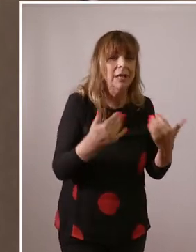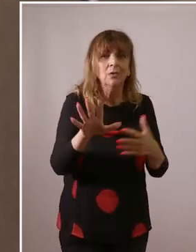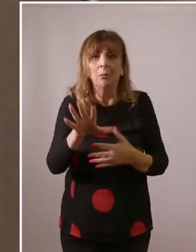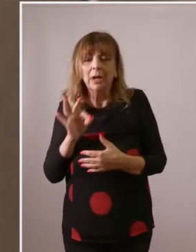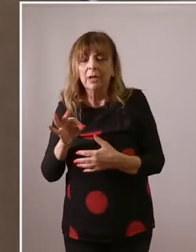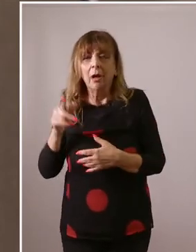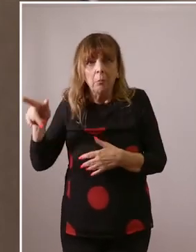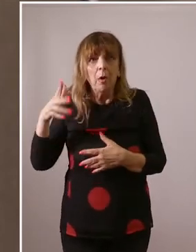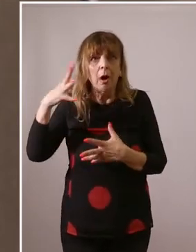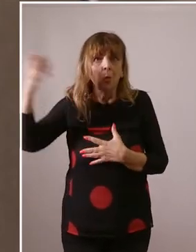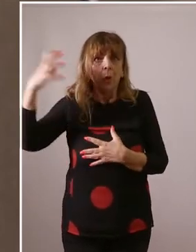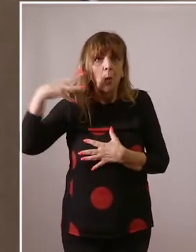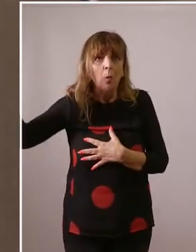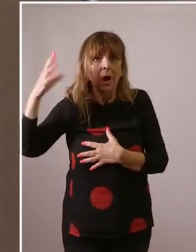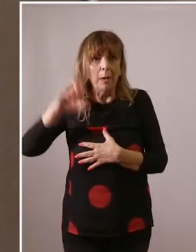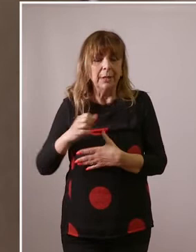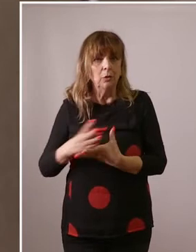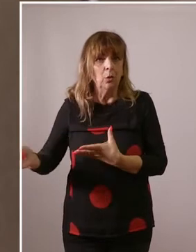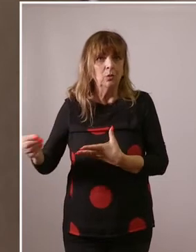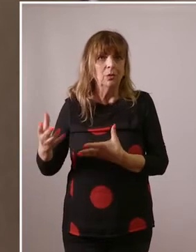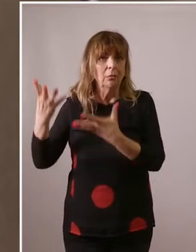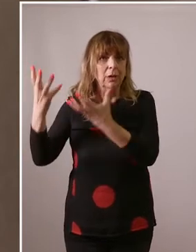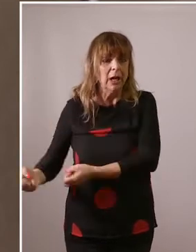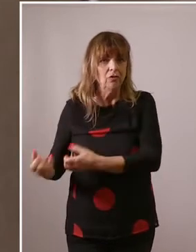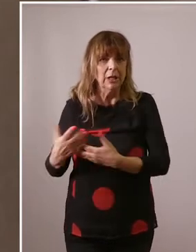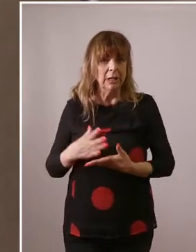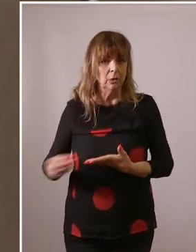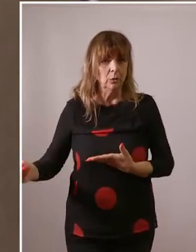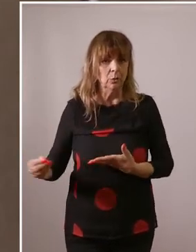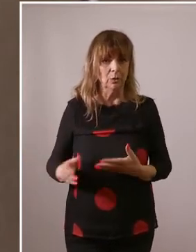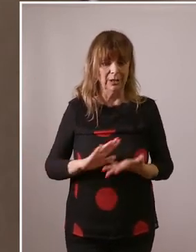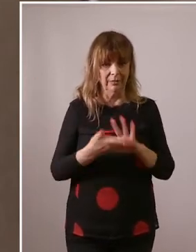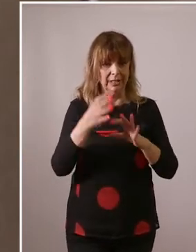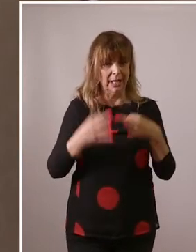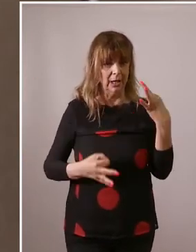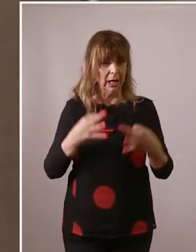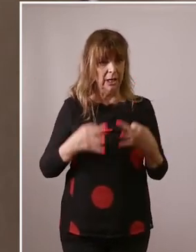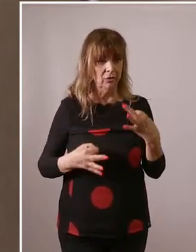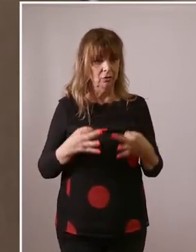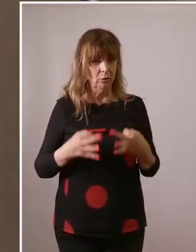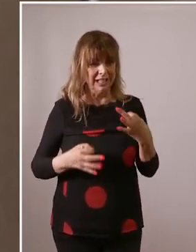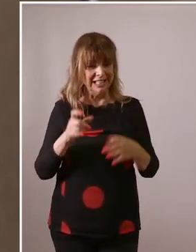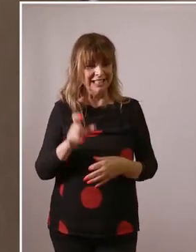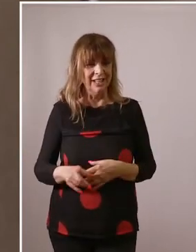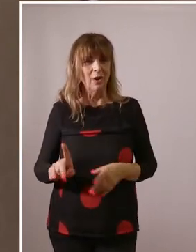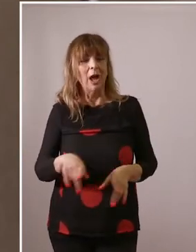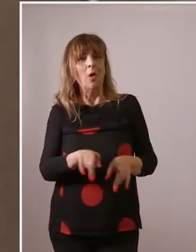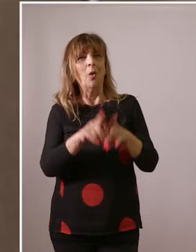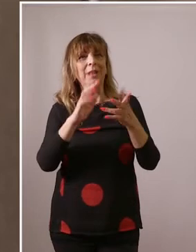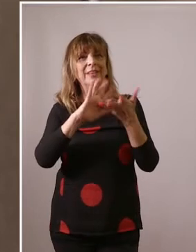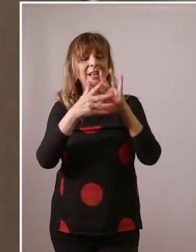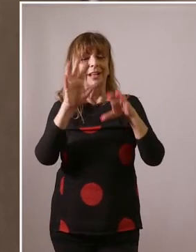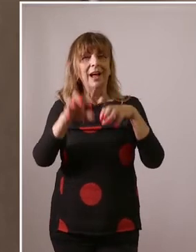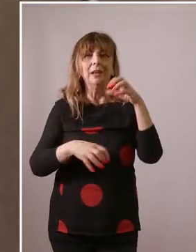quindi evidente che diventare i giuristi non è diventare come dire animali